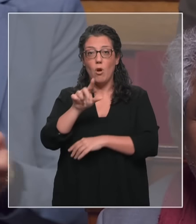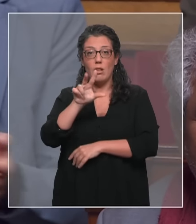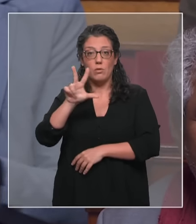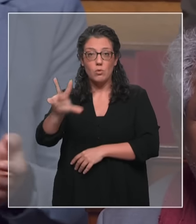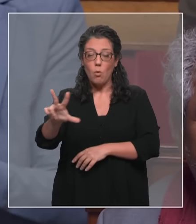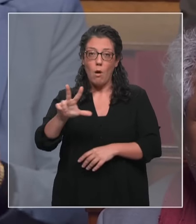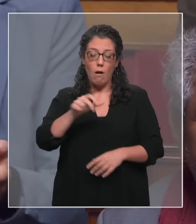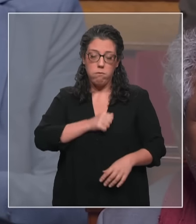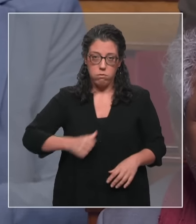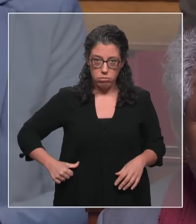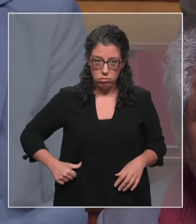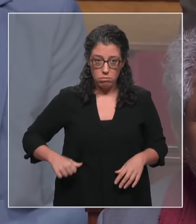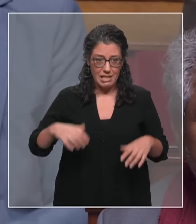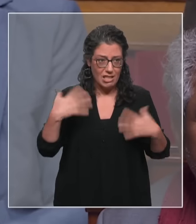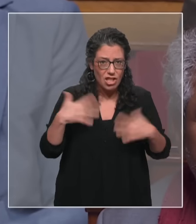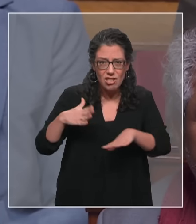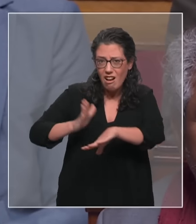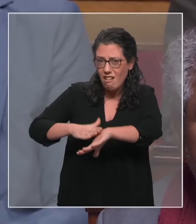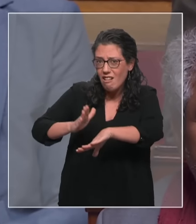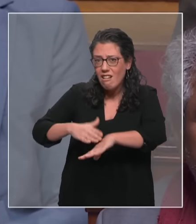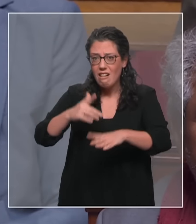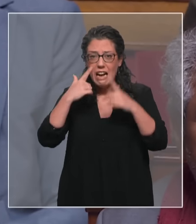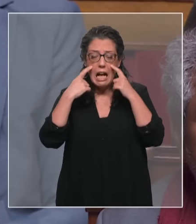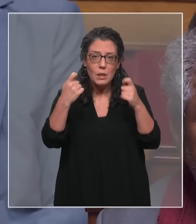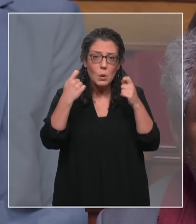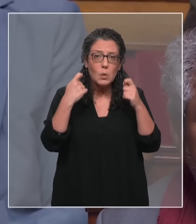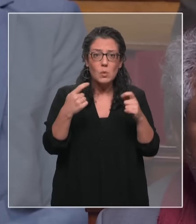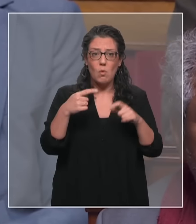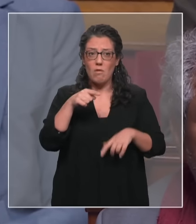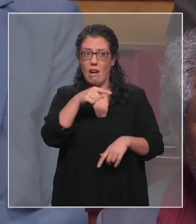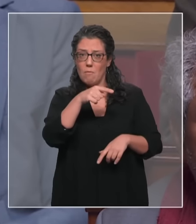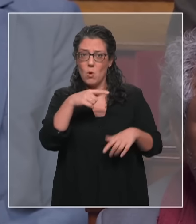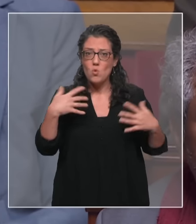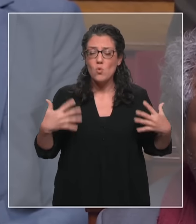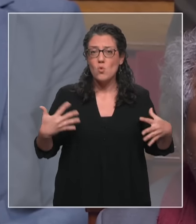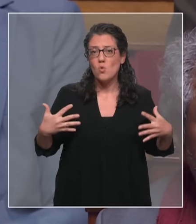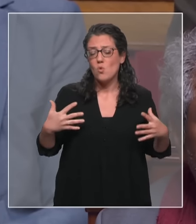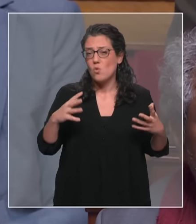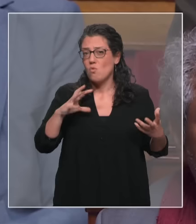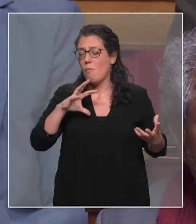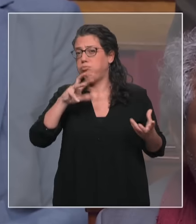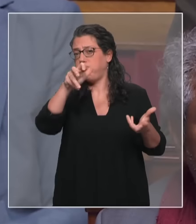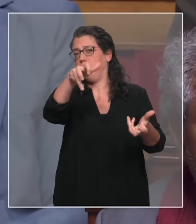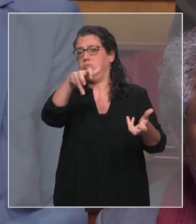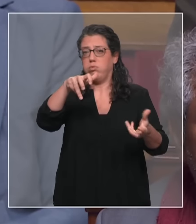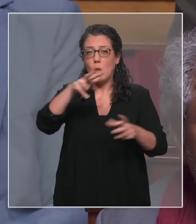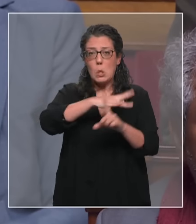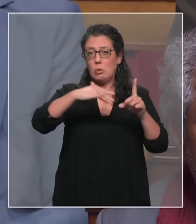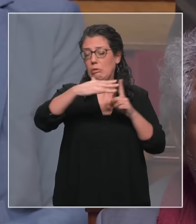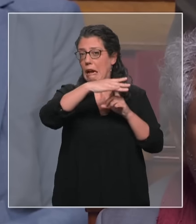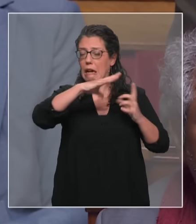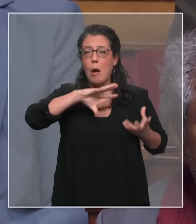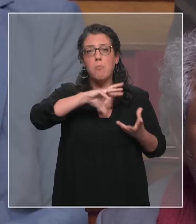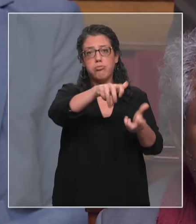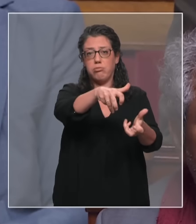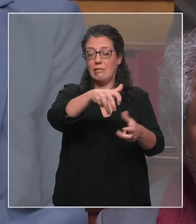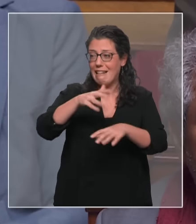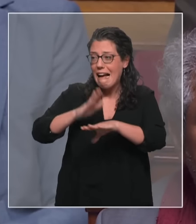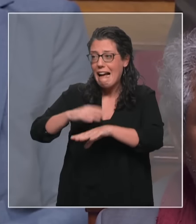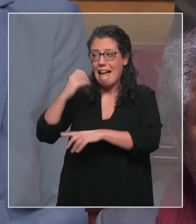prévenu et mis en garde contre le risque d'explosion et de déflagration sociale. Ces alertes ayant